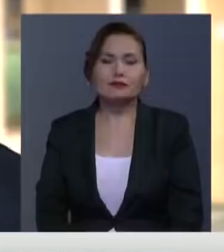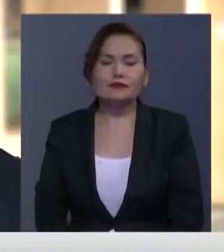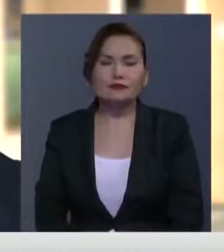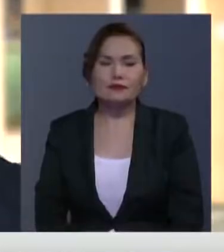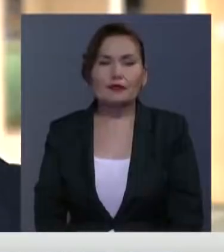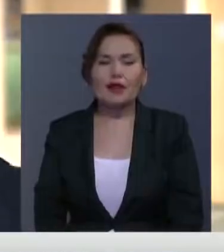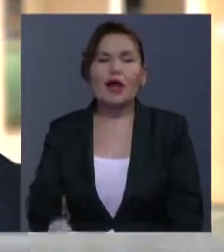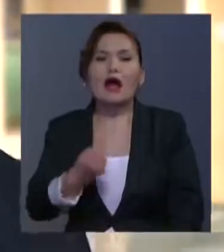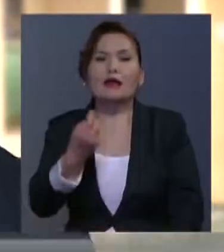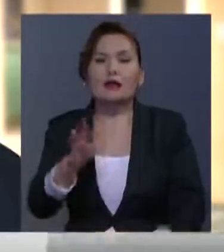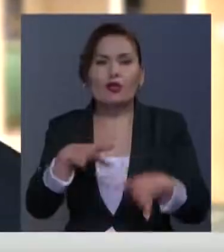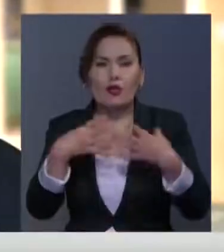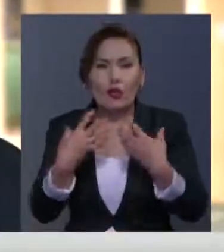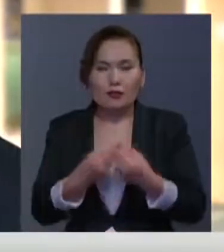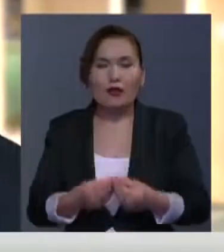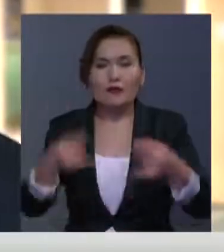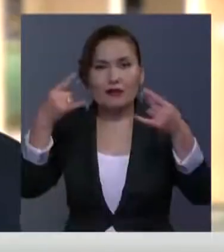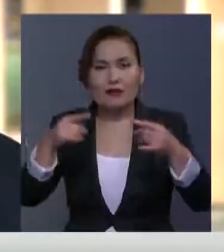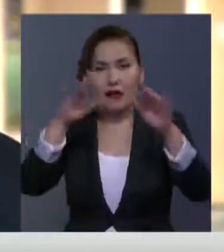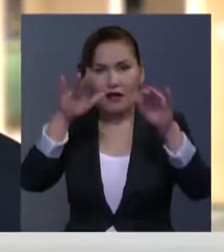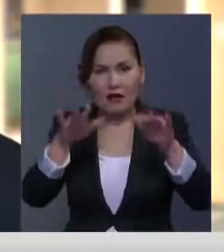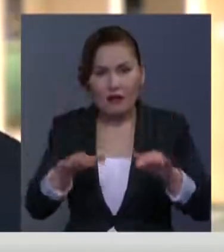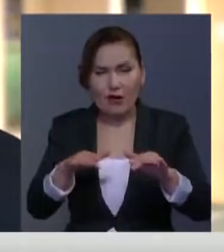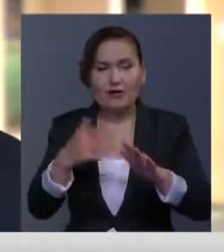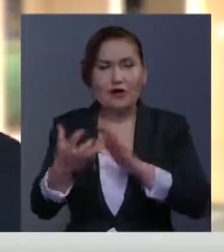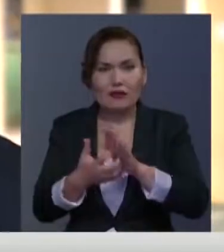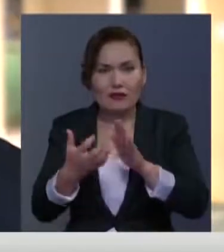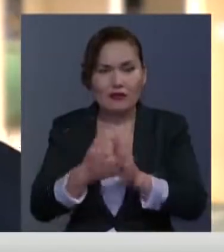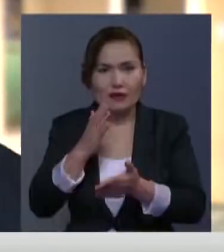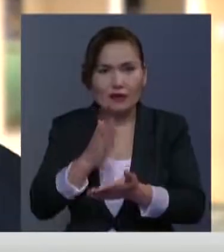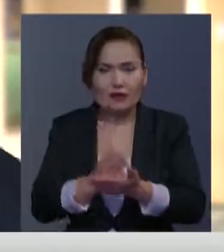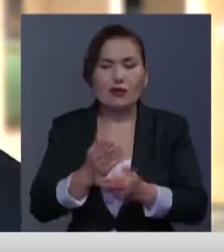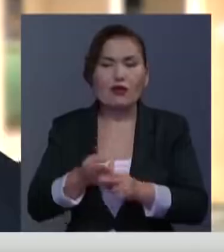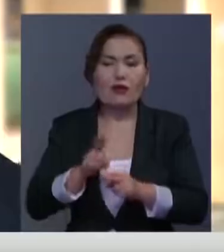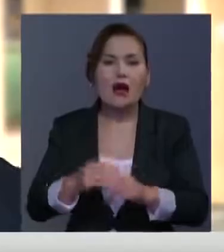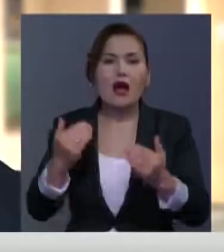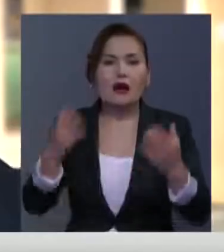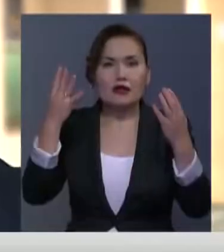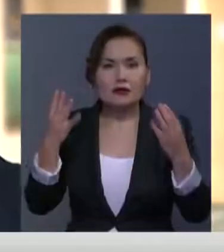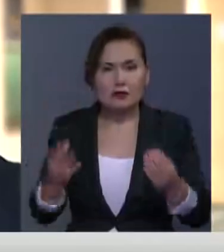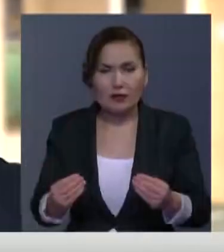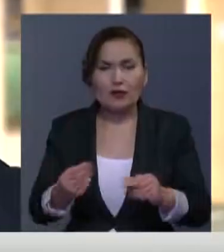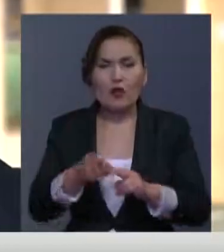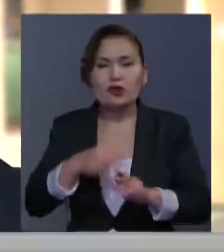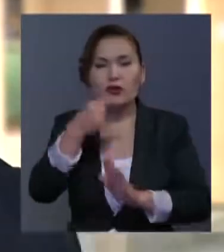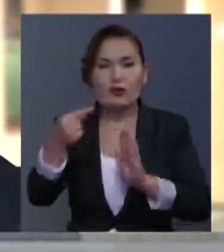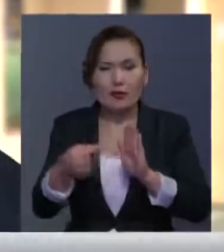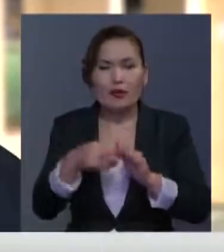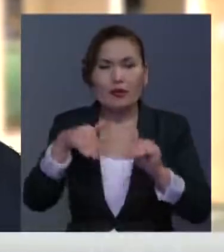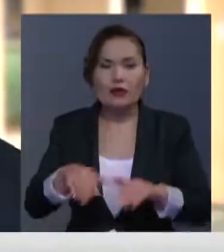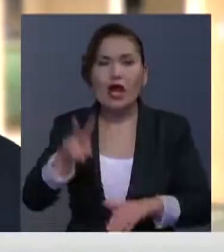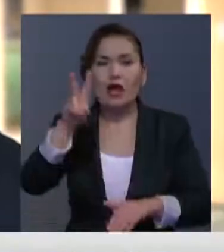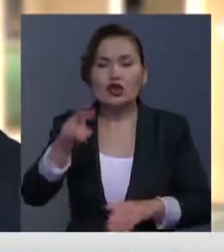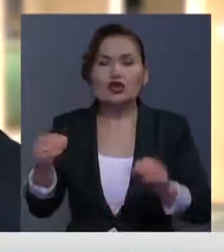Кейбір отбасыларымызда жаңа компьютер техника мәселесі туындап жатыр. Дәлірек айтатын болсақ, қазіргі таңда сол сауалнама нәтижесінде бізде